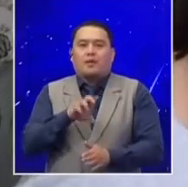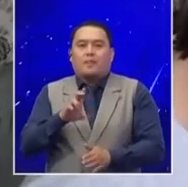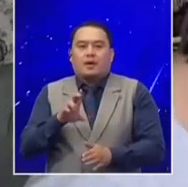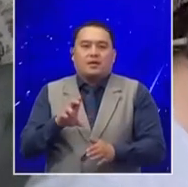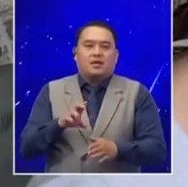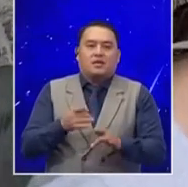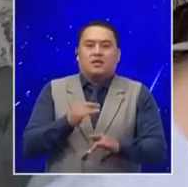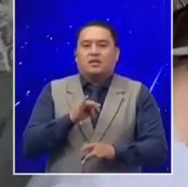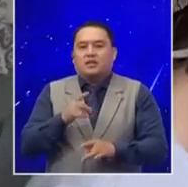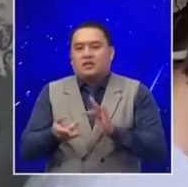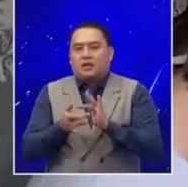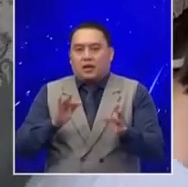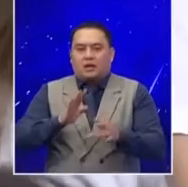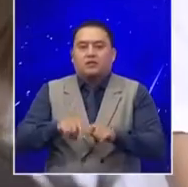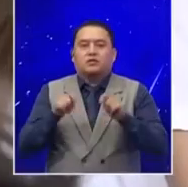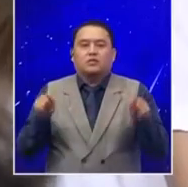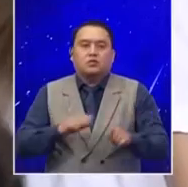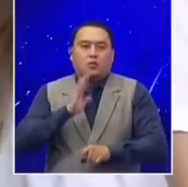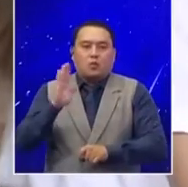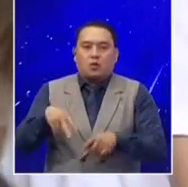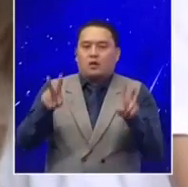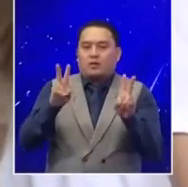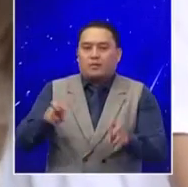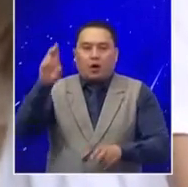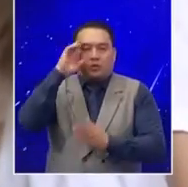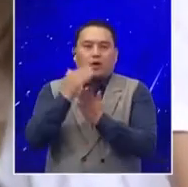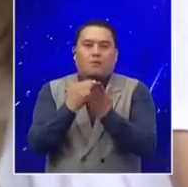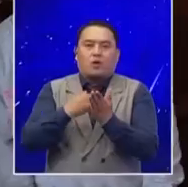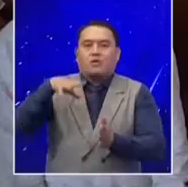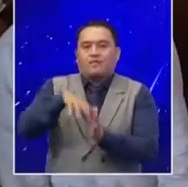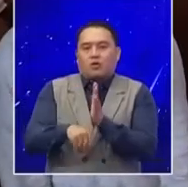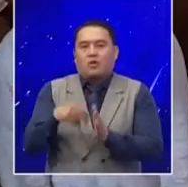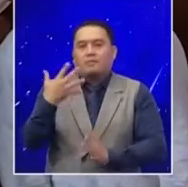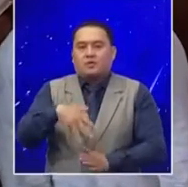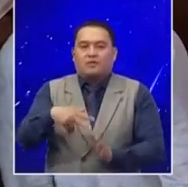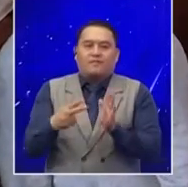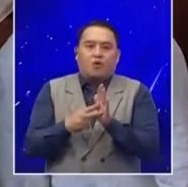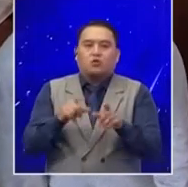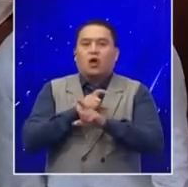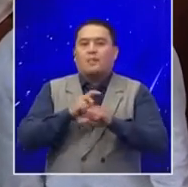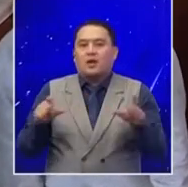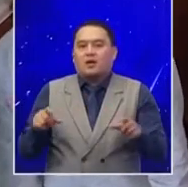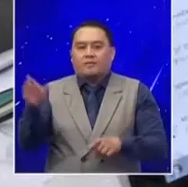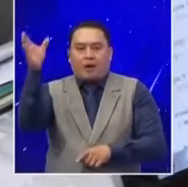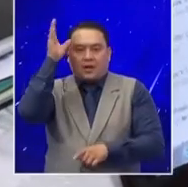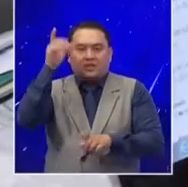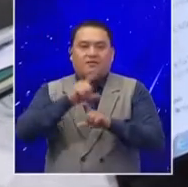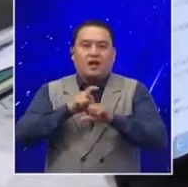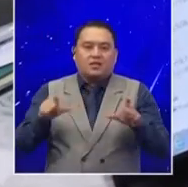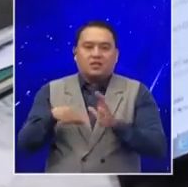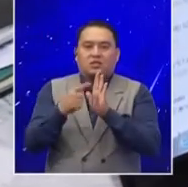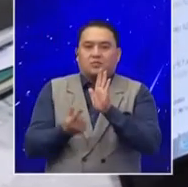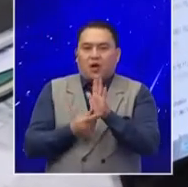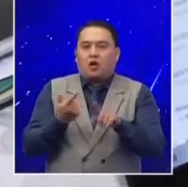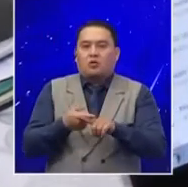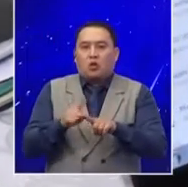88 мобильный интернет. Наряду с этим в рамках госпрограмм ведется ремонт 58 объектов образования,